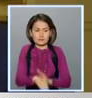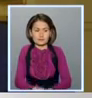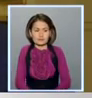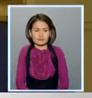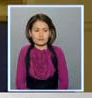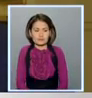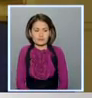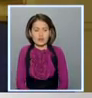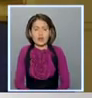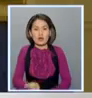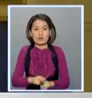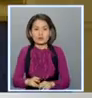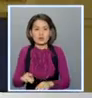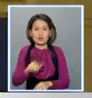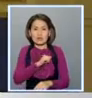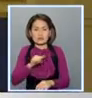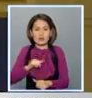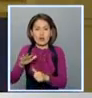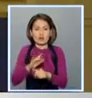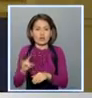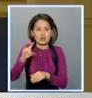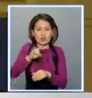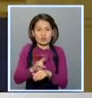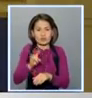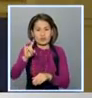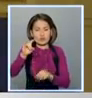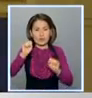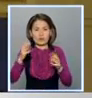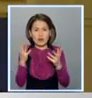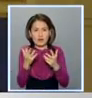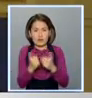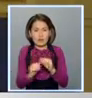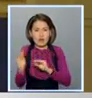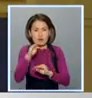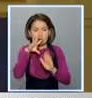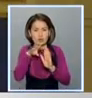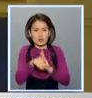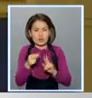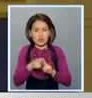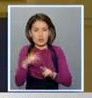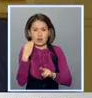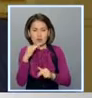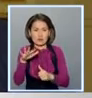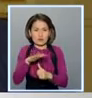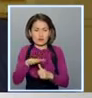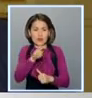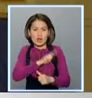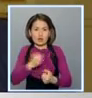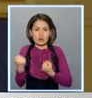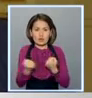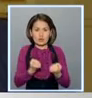енгізсеңіз, ол өзі ұшып, өзі қона береді. Әріптестерімізді қазір инструктор бағалағанда жақсы баға қойып отыр.